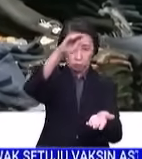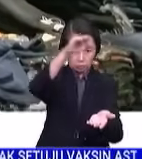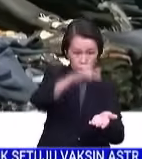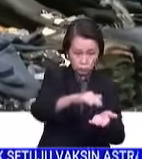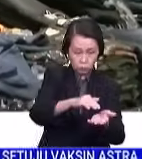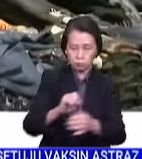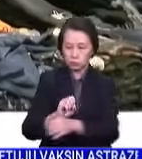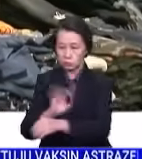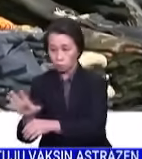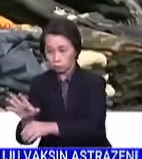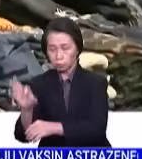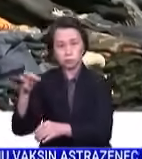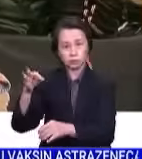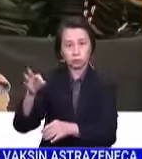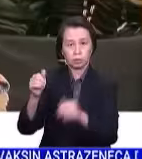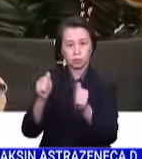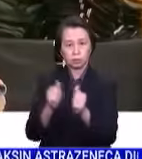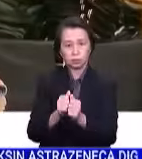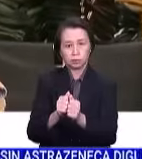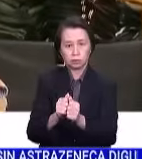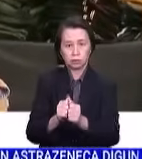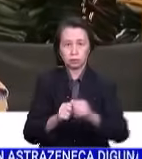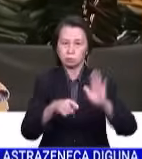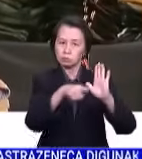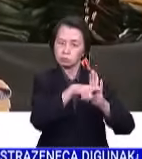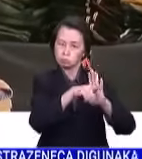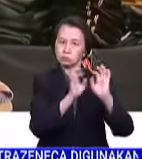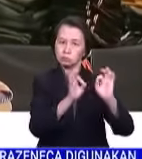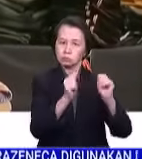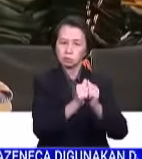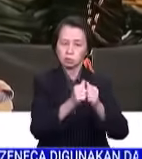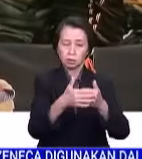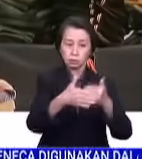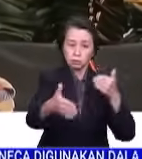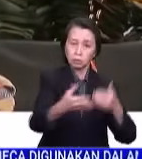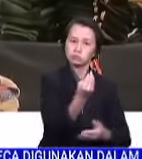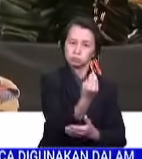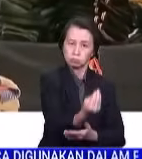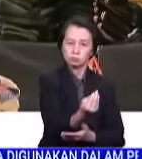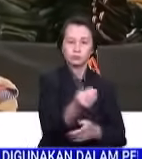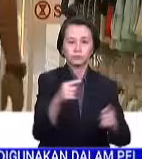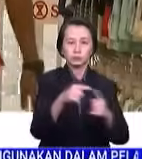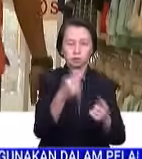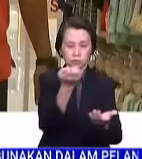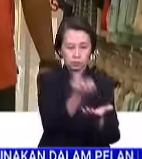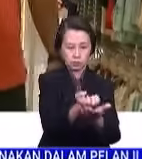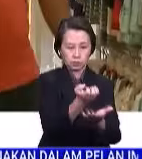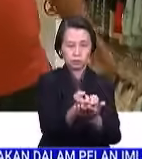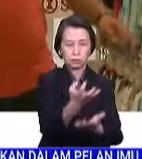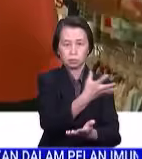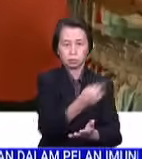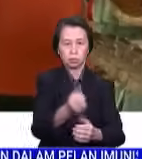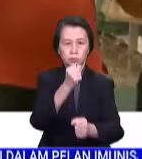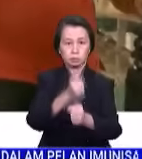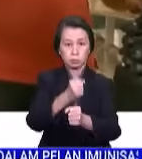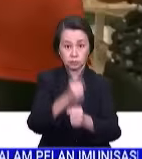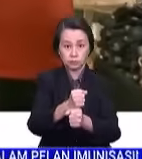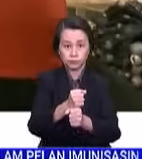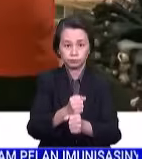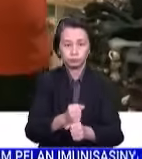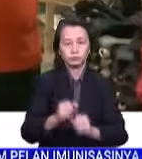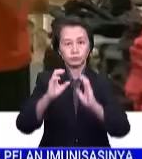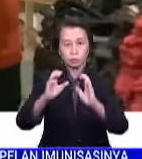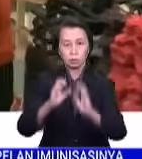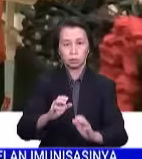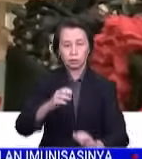kes COVID-19 dengan impak negatif yang jauh lebih rendah kepada ekonomi dan pekerjaan.